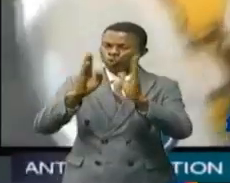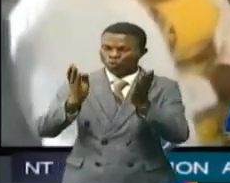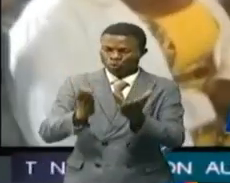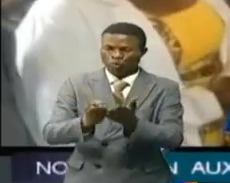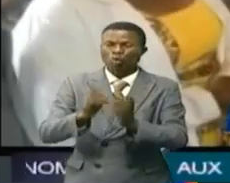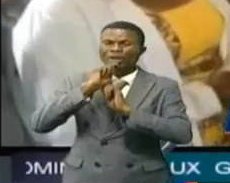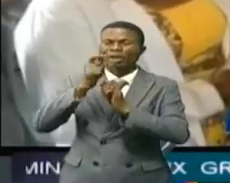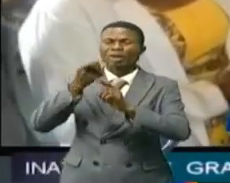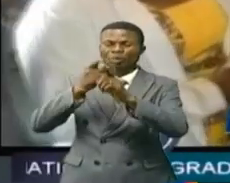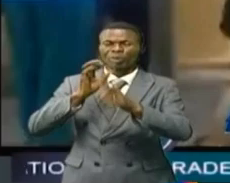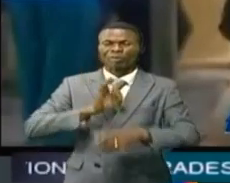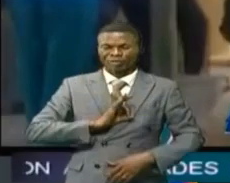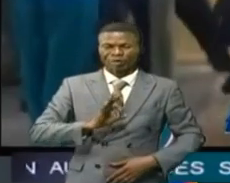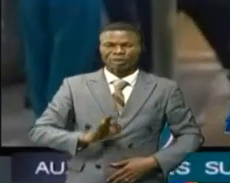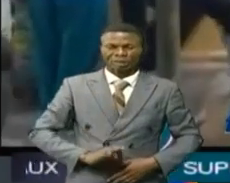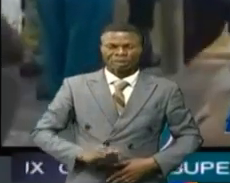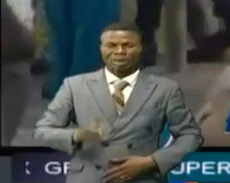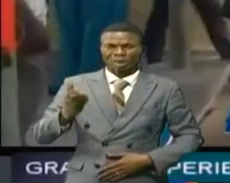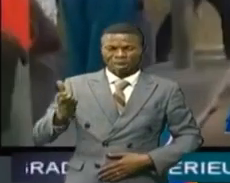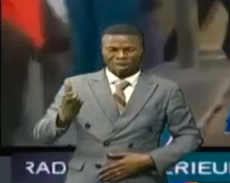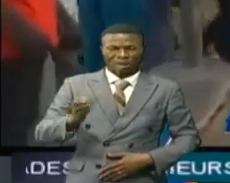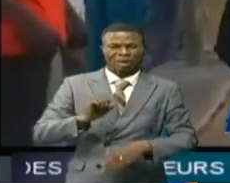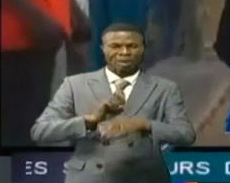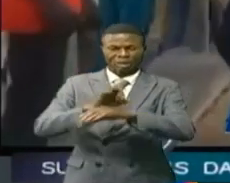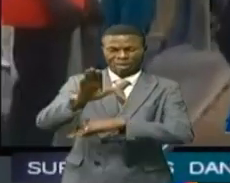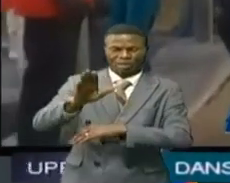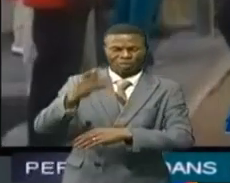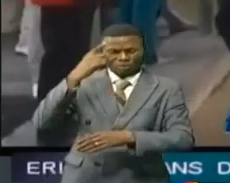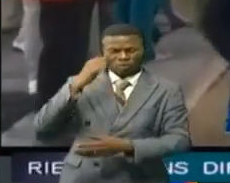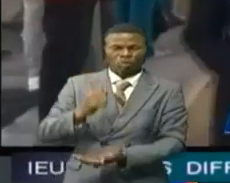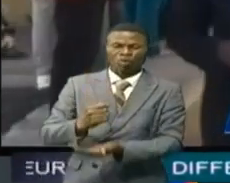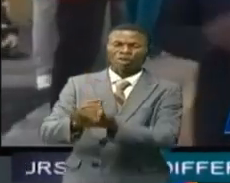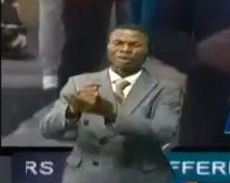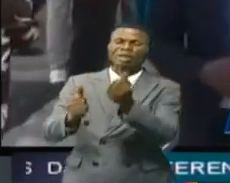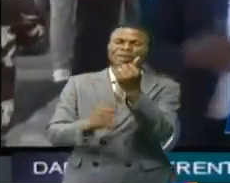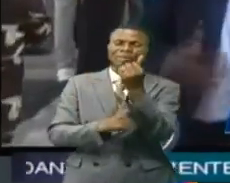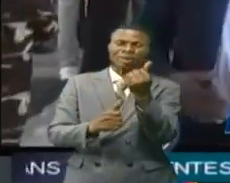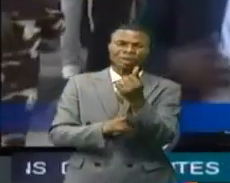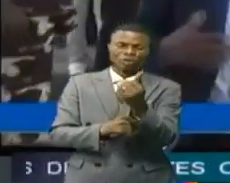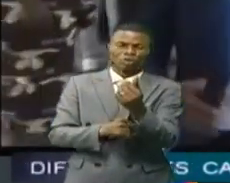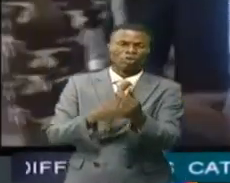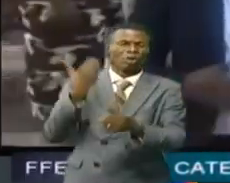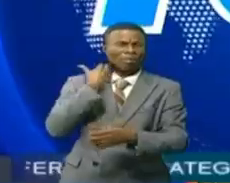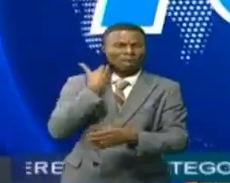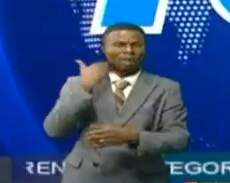de la République, son Excellence, M. Félix-Antoine Tshisekedi Tshilombo.